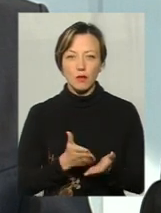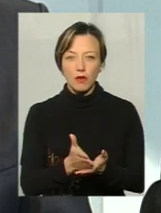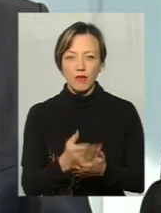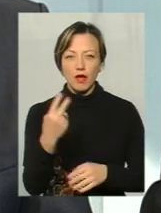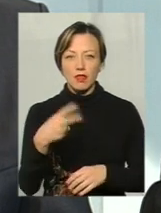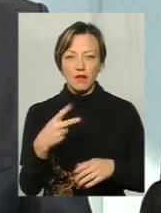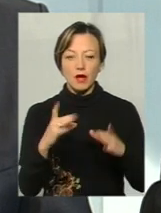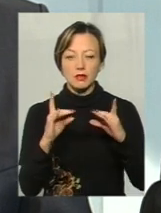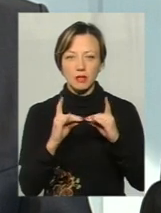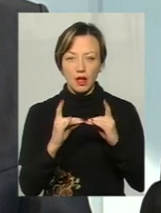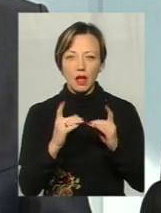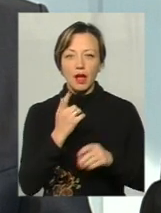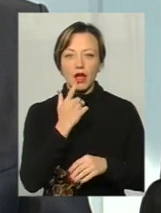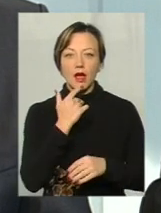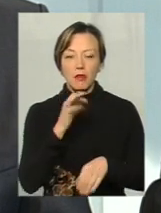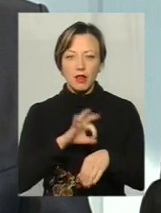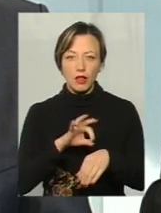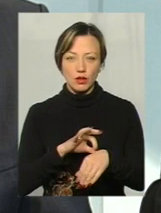коек гематологического профиля,